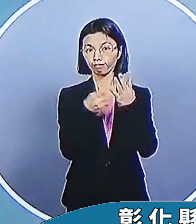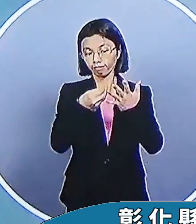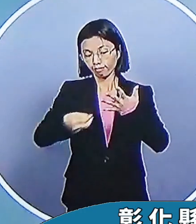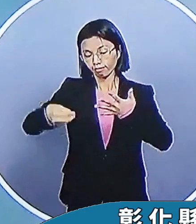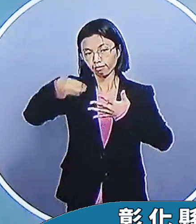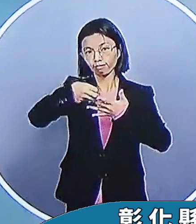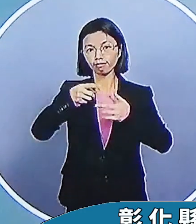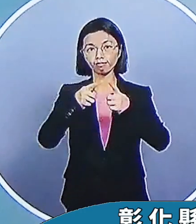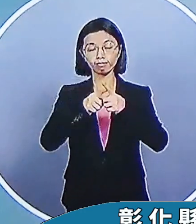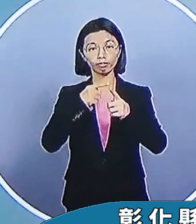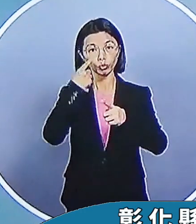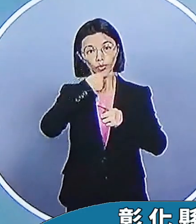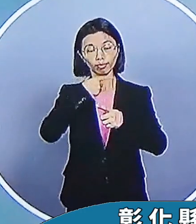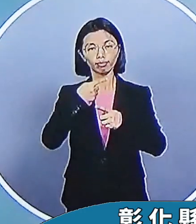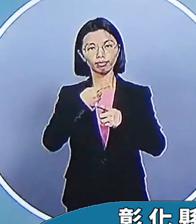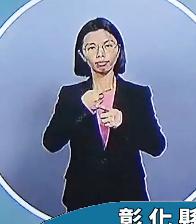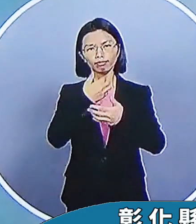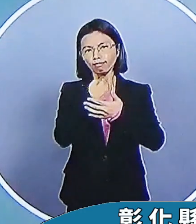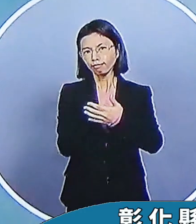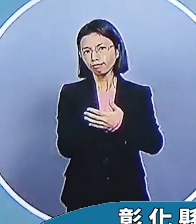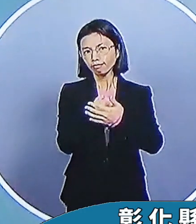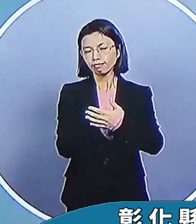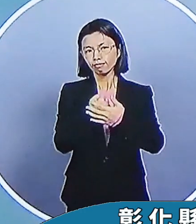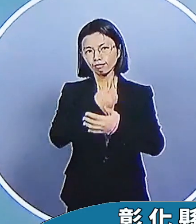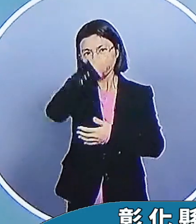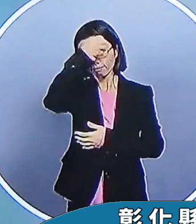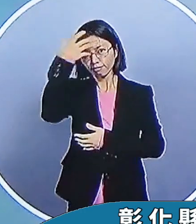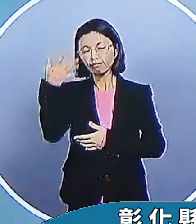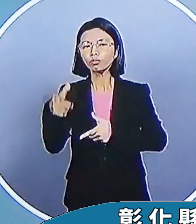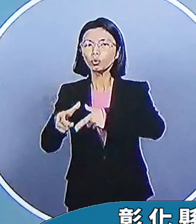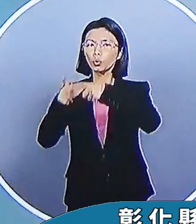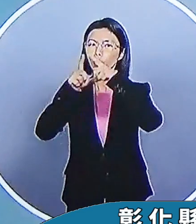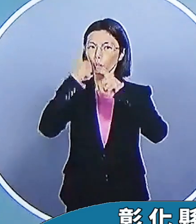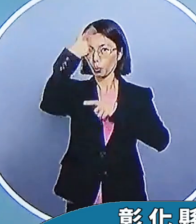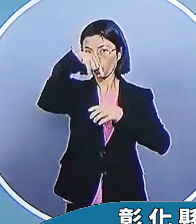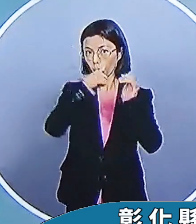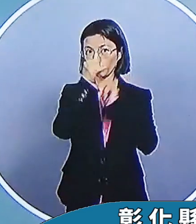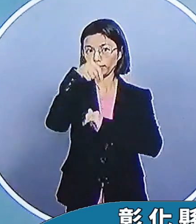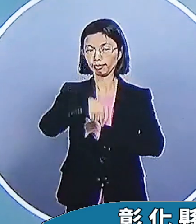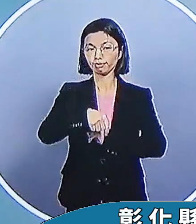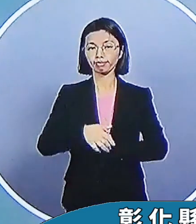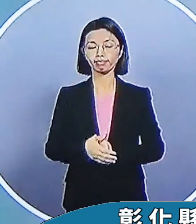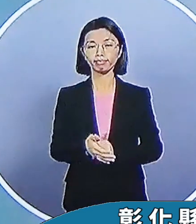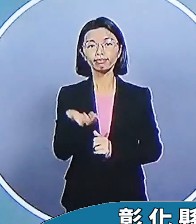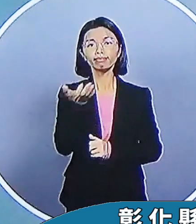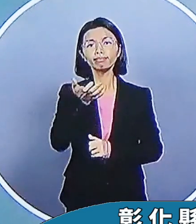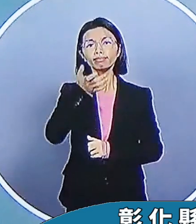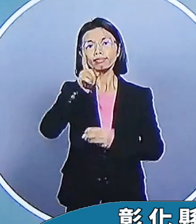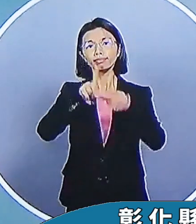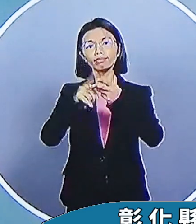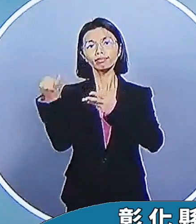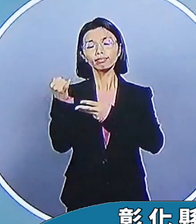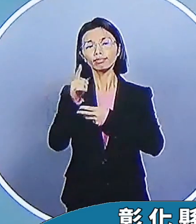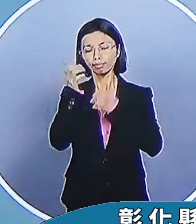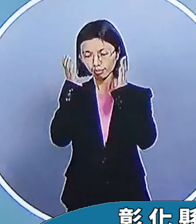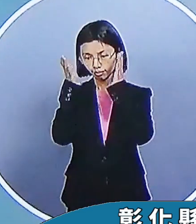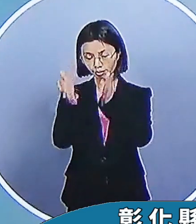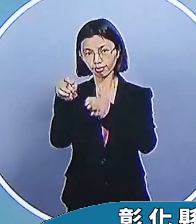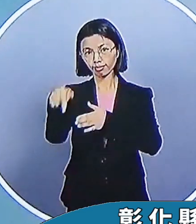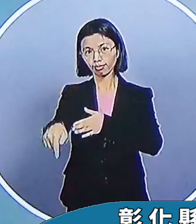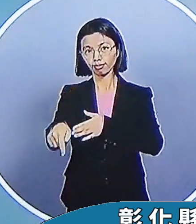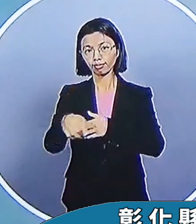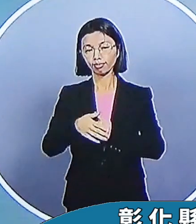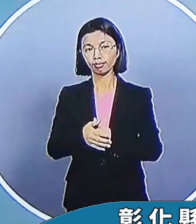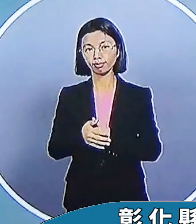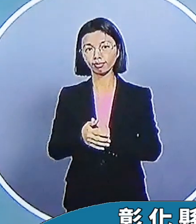升，人口会当卖流失，让少年人会当回来故乡。拄啊，王惠美馆长伊有针对着